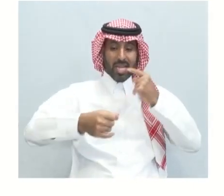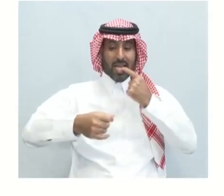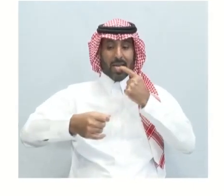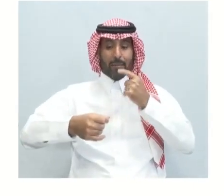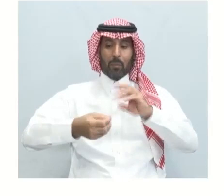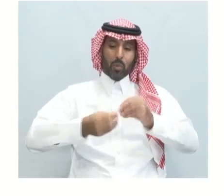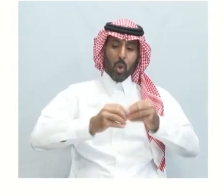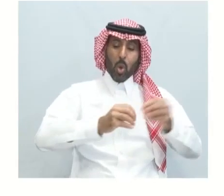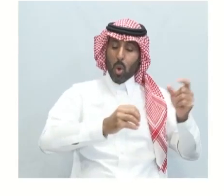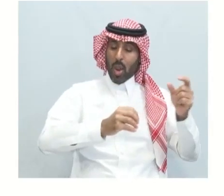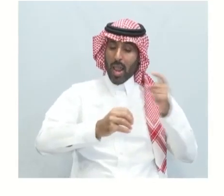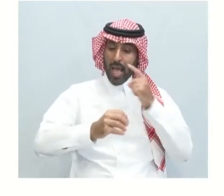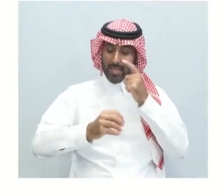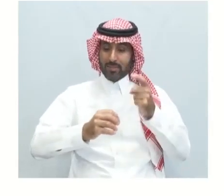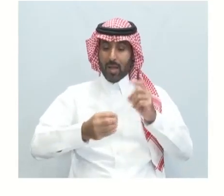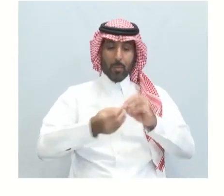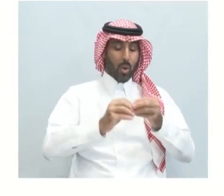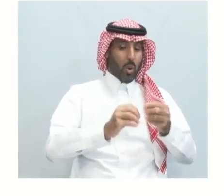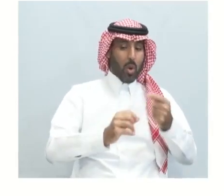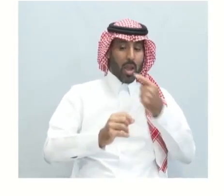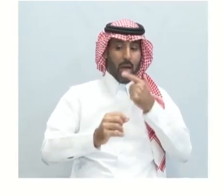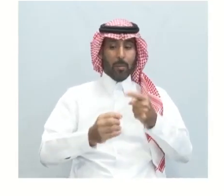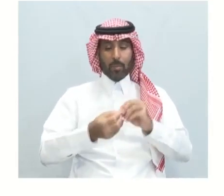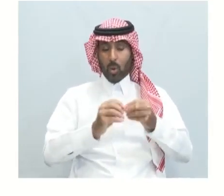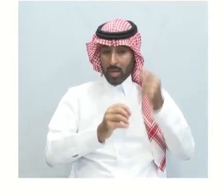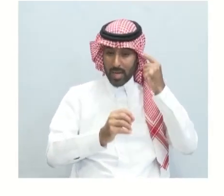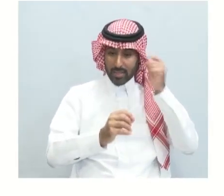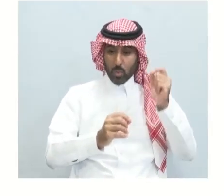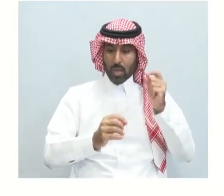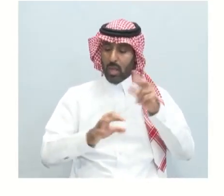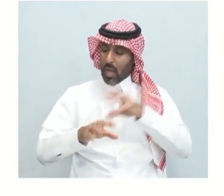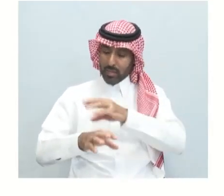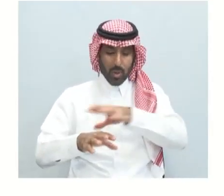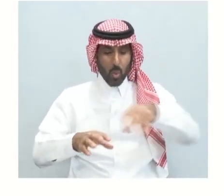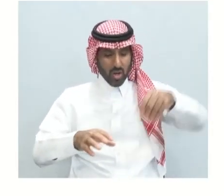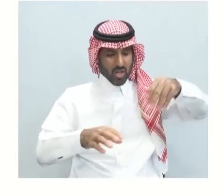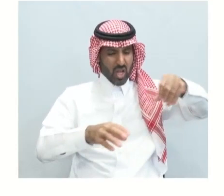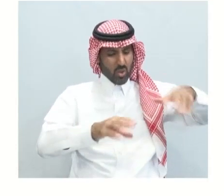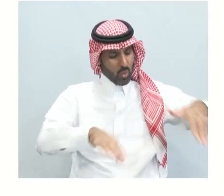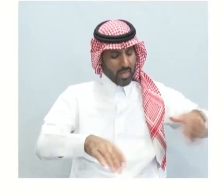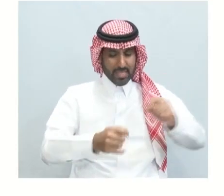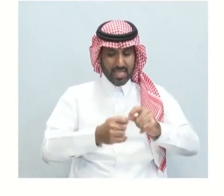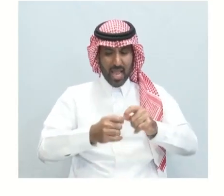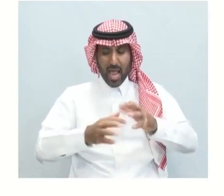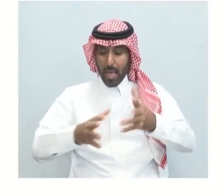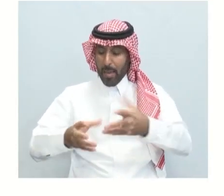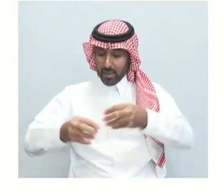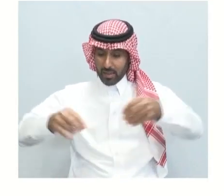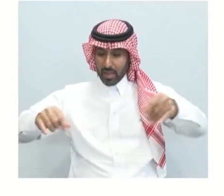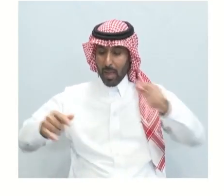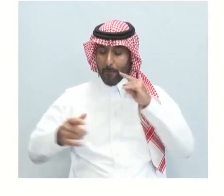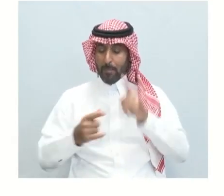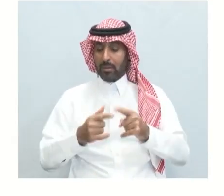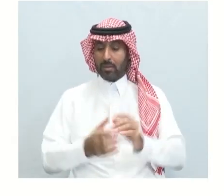والاصفر والاحمر والاسود وذلك حسب الوان مكونات مصادرها